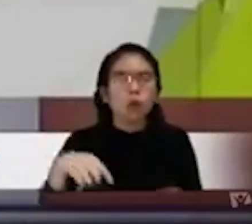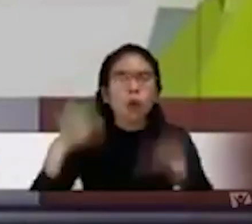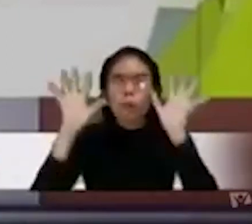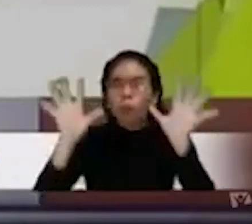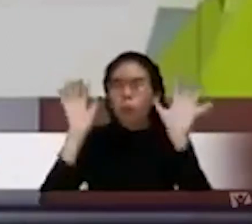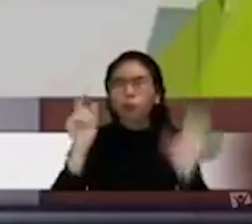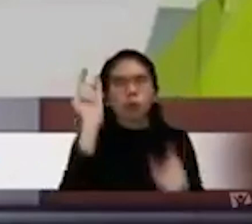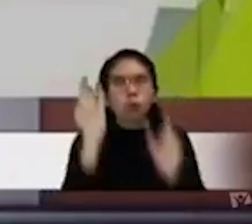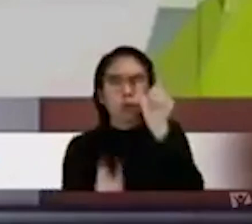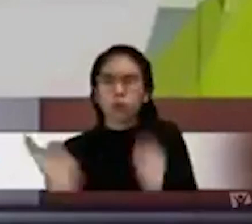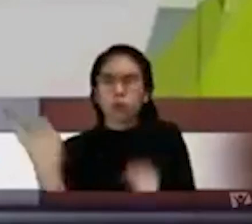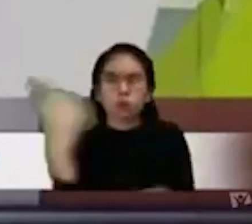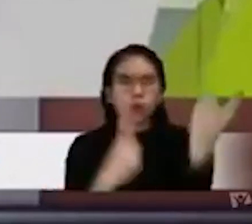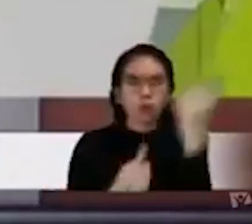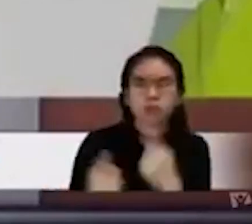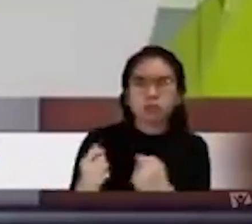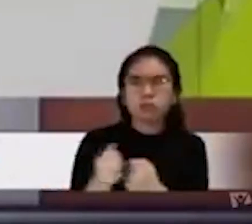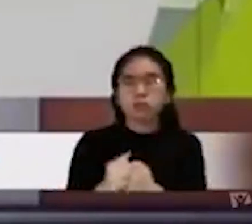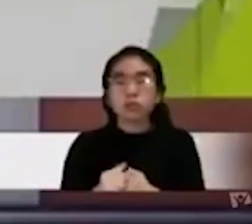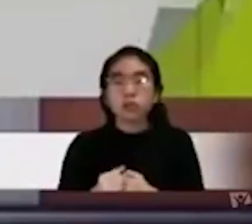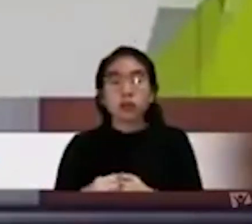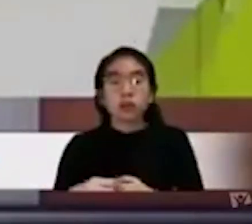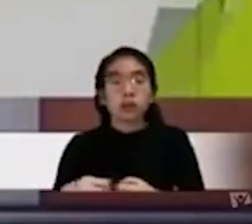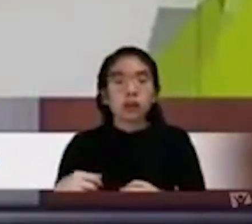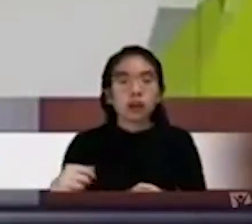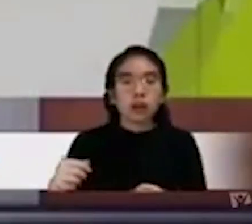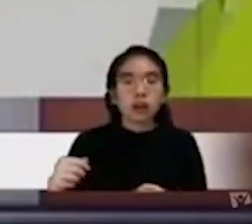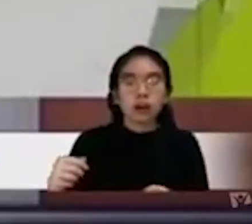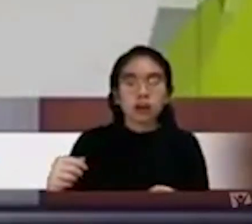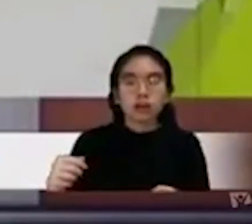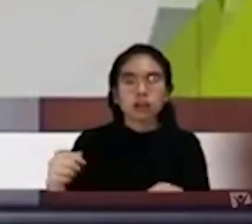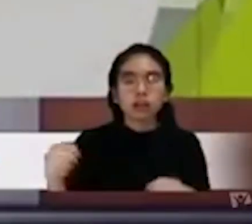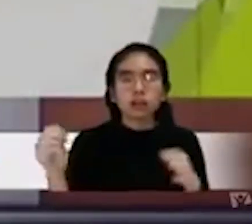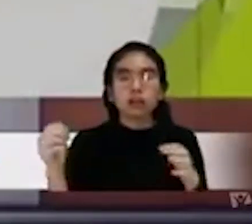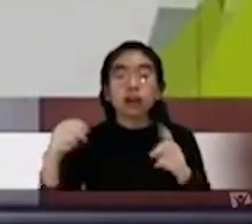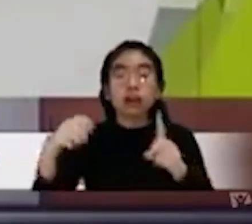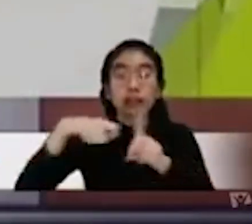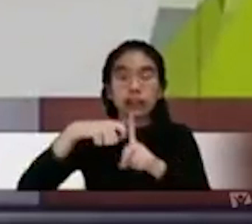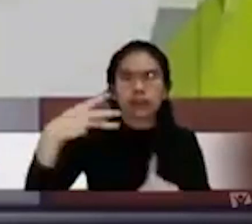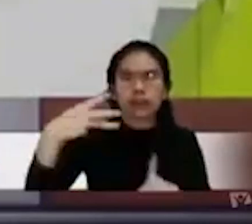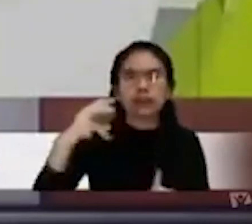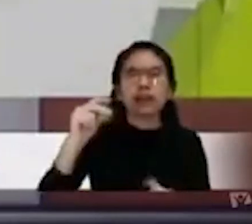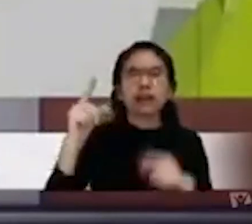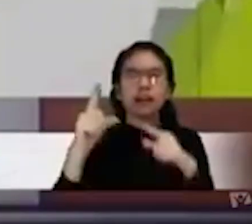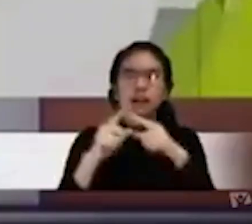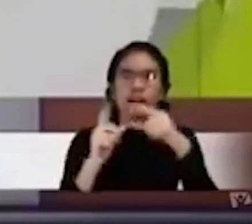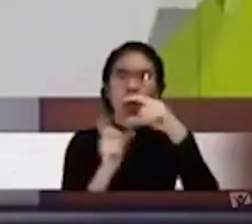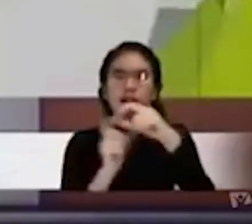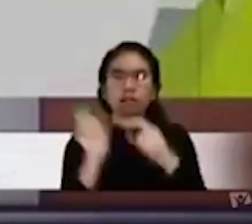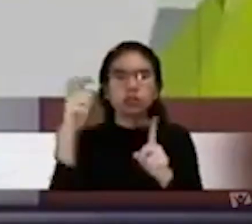Yesus mengusir roh-roh itu dan menyembuhkan orang-orang yang menderita sakit. Hal itu terjadi